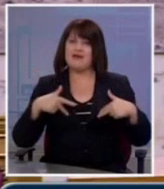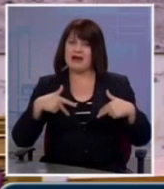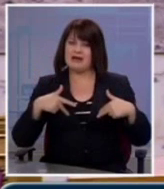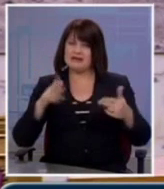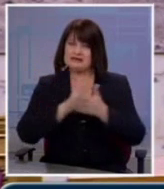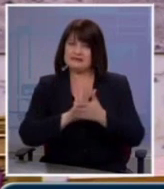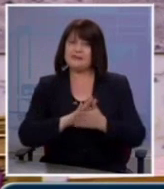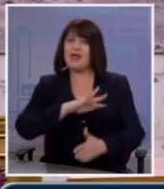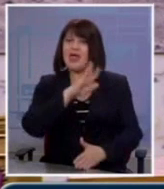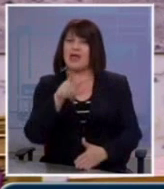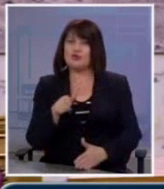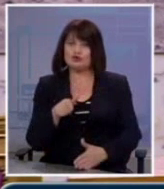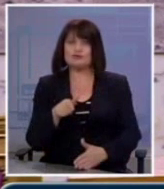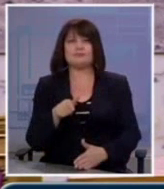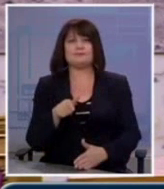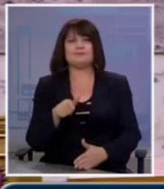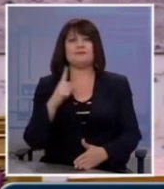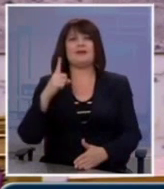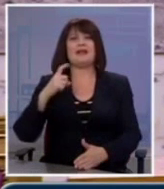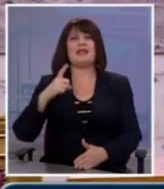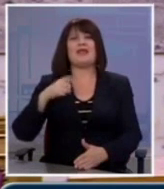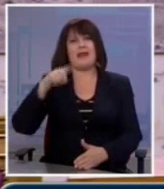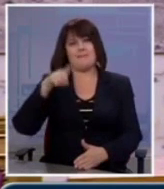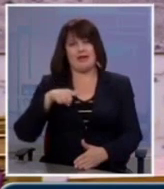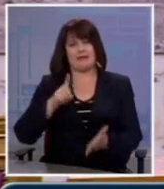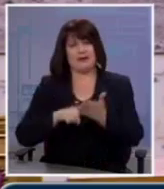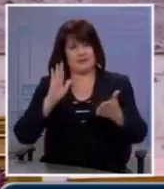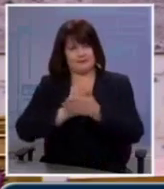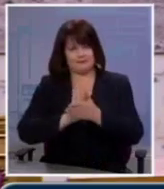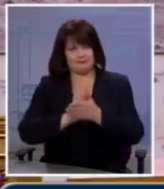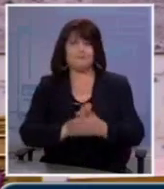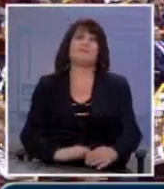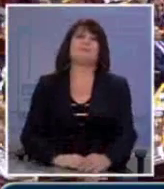το αργότερο μέσα σε 10 ημέρες.